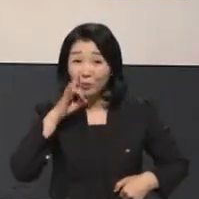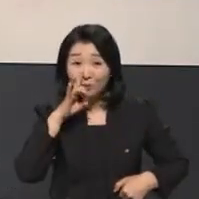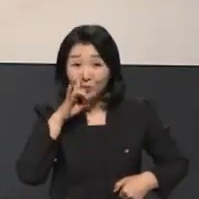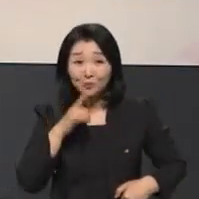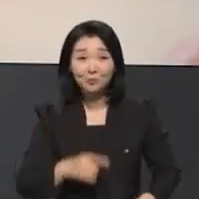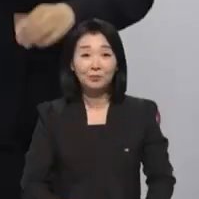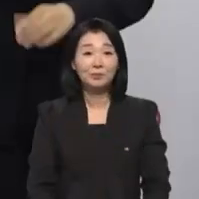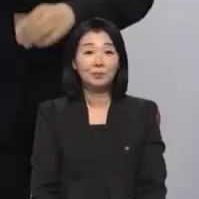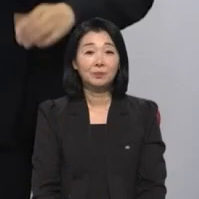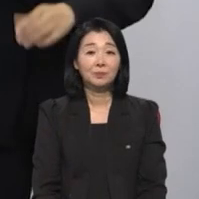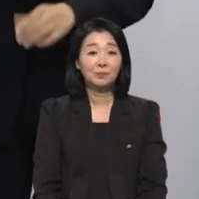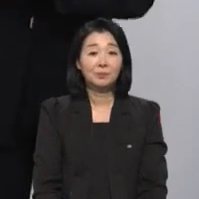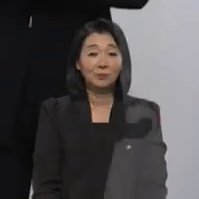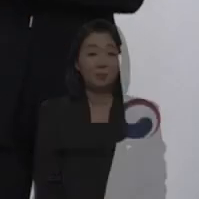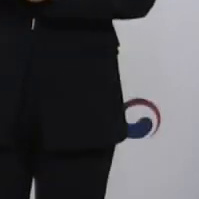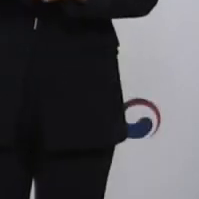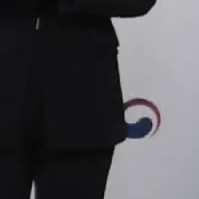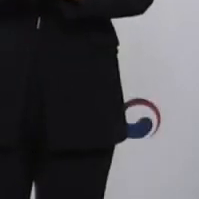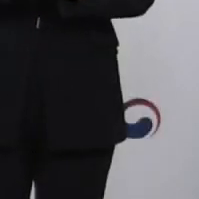텐데요.